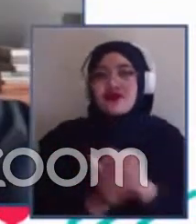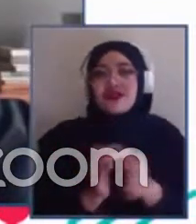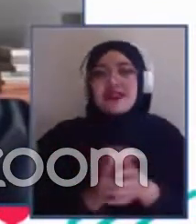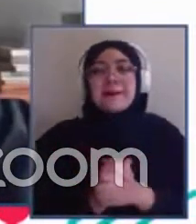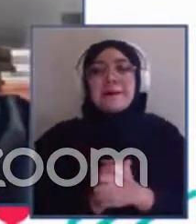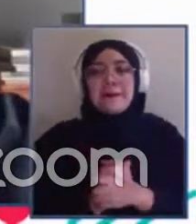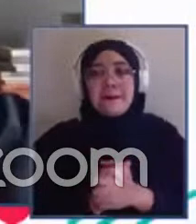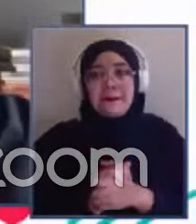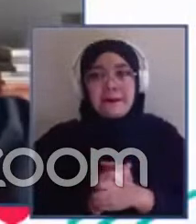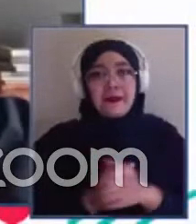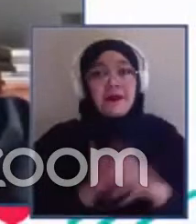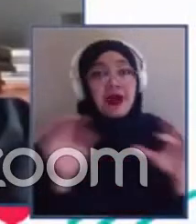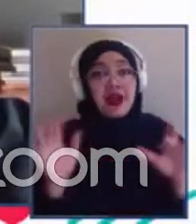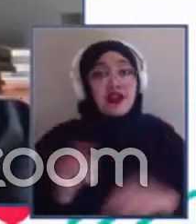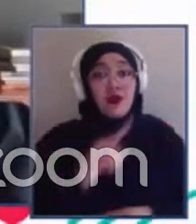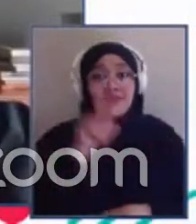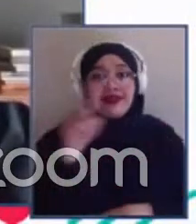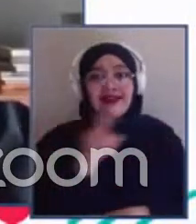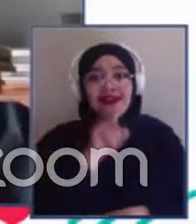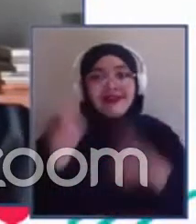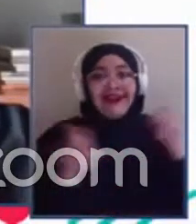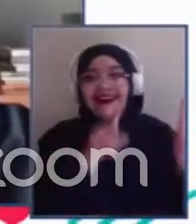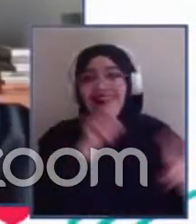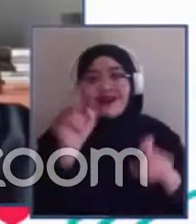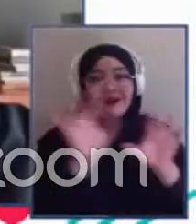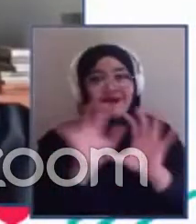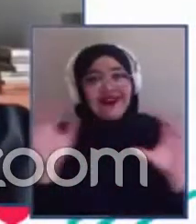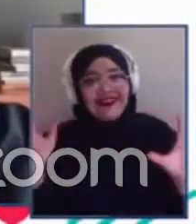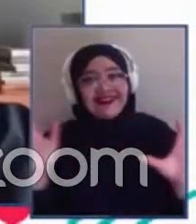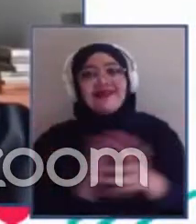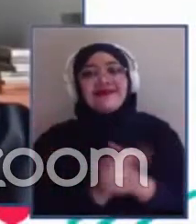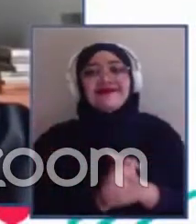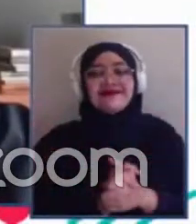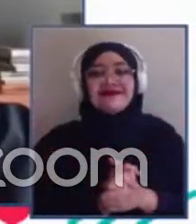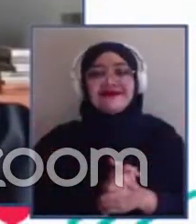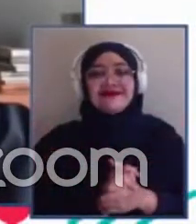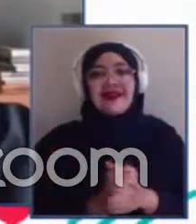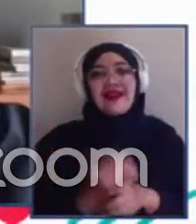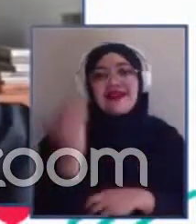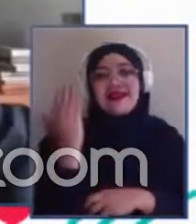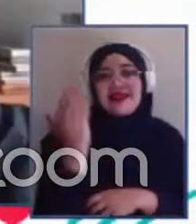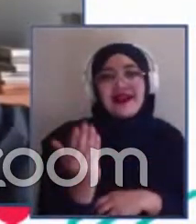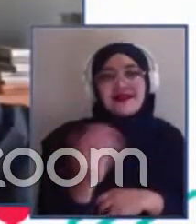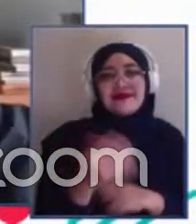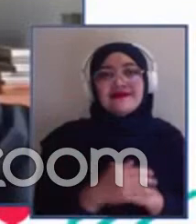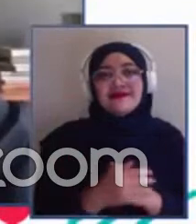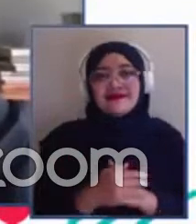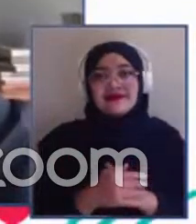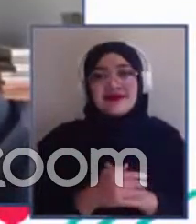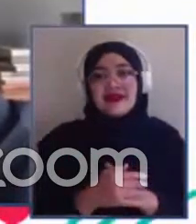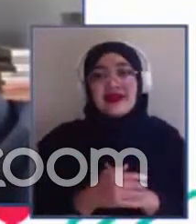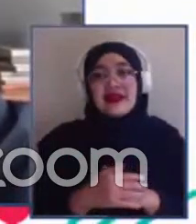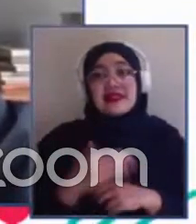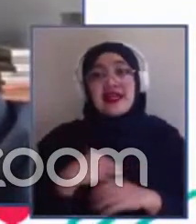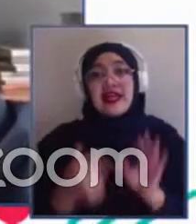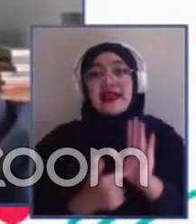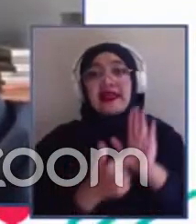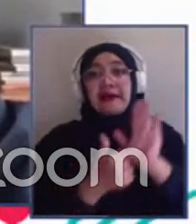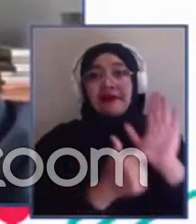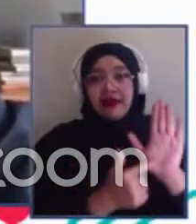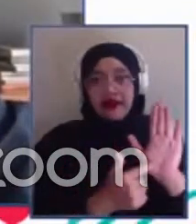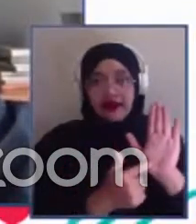banyak yang ingin menyerbu para pembicara yang super hebat ini. Silakan nanti akan saya tampilkan di